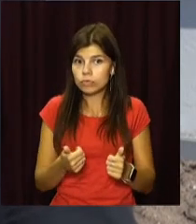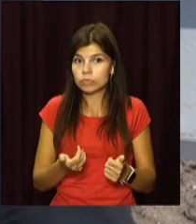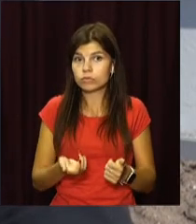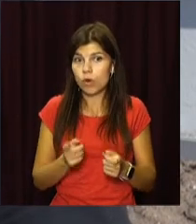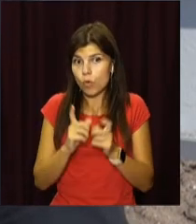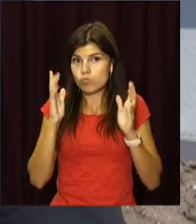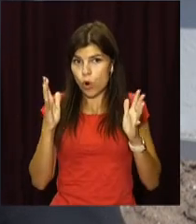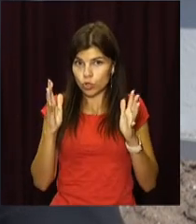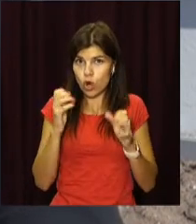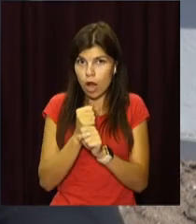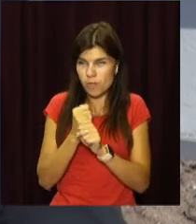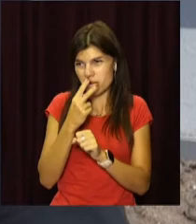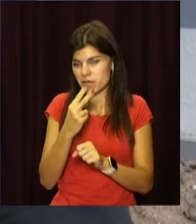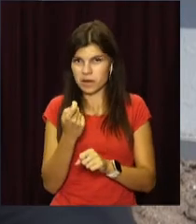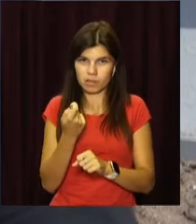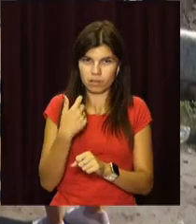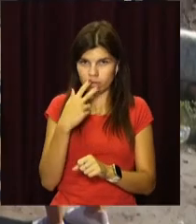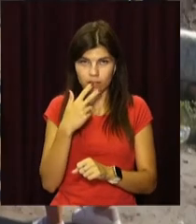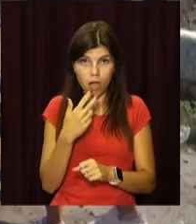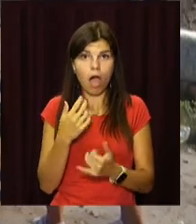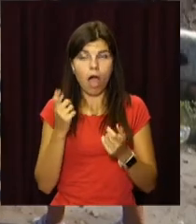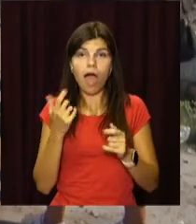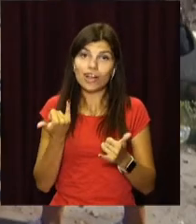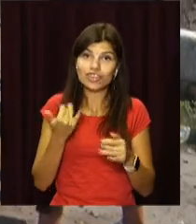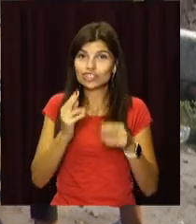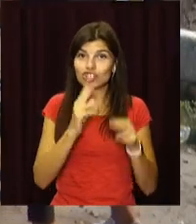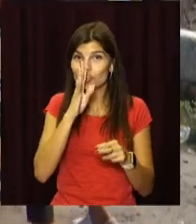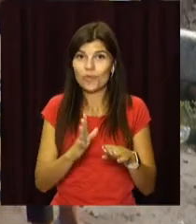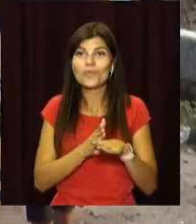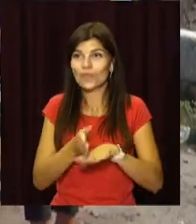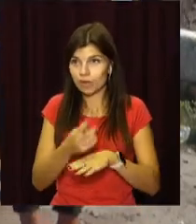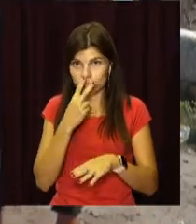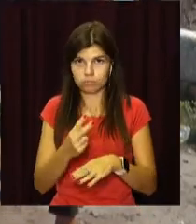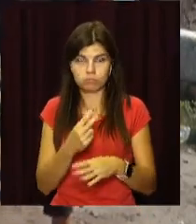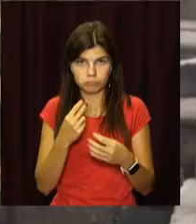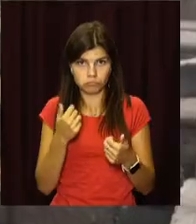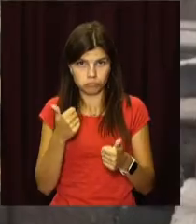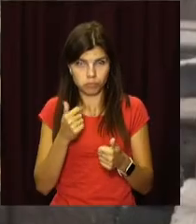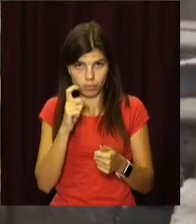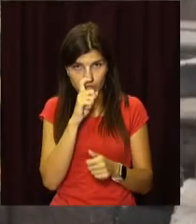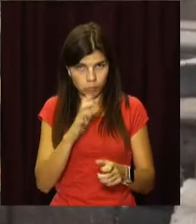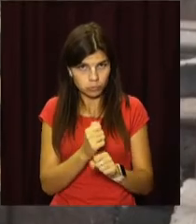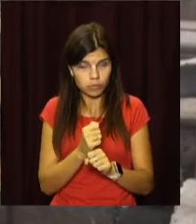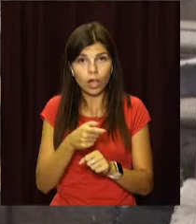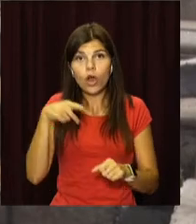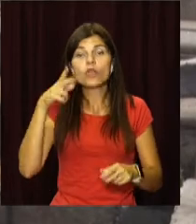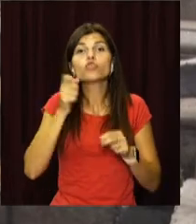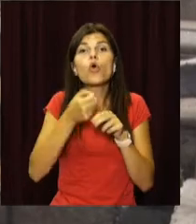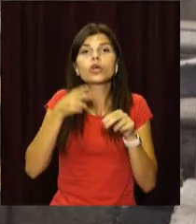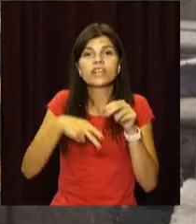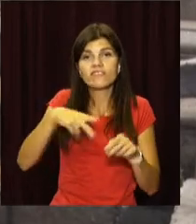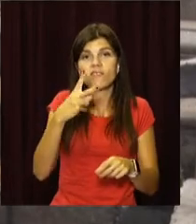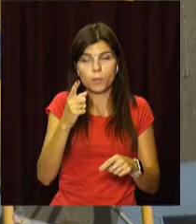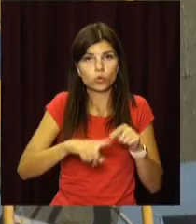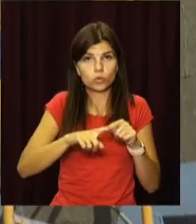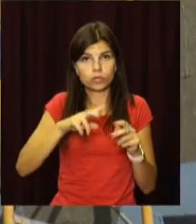такий великий хід робіт і дійсно такий прорив. Завершити роботи на двох об'єктах планують вже до кінця 2021-го. Кам'янське